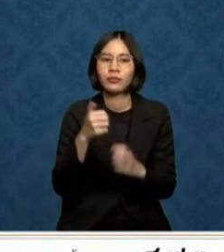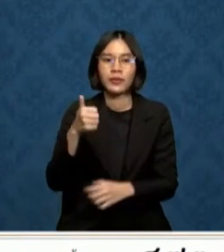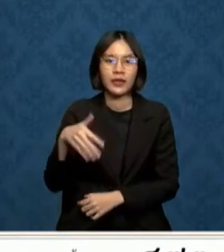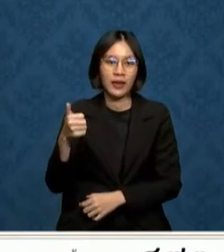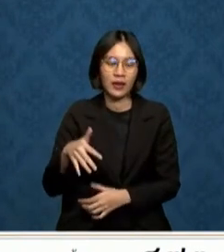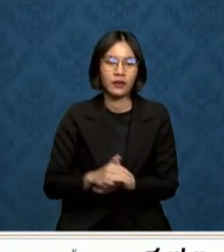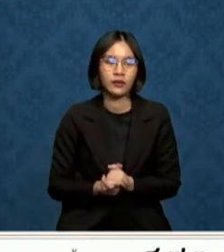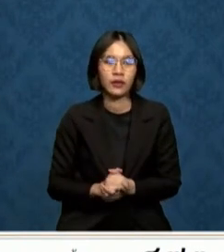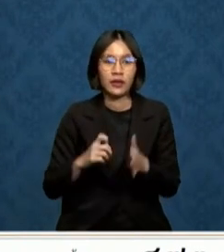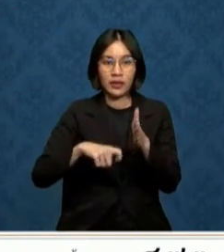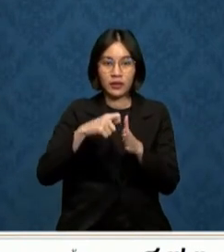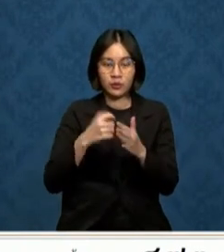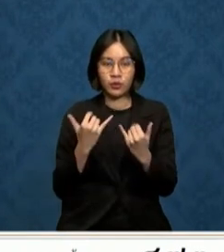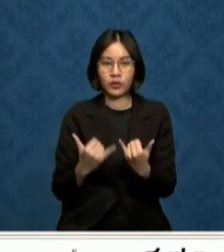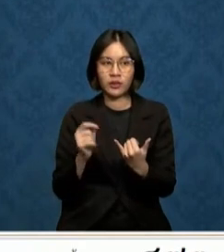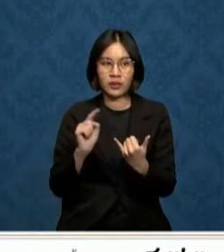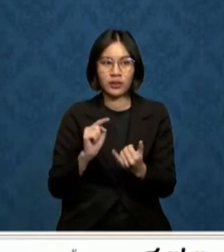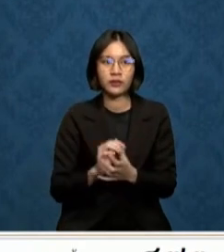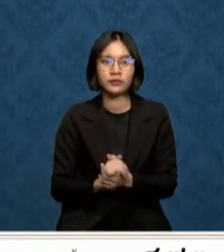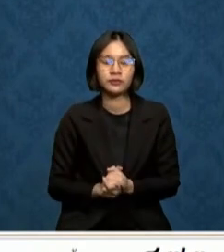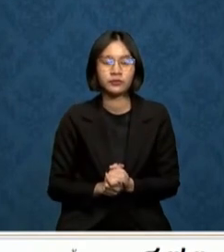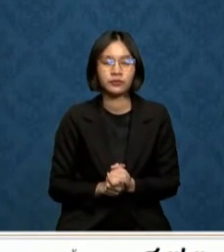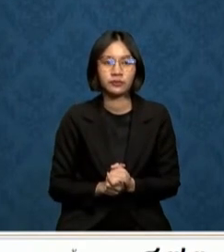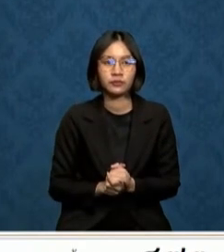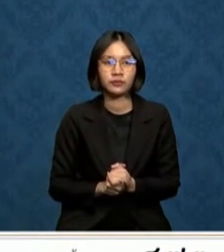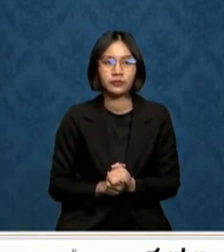ได้ด้วยเหตุนี้นะครับท่าน